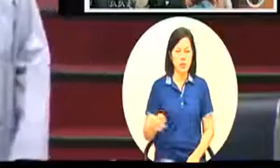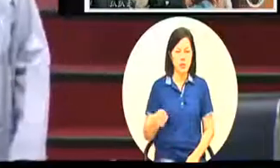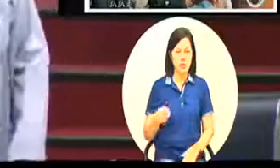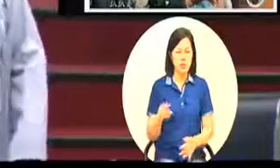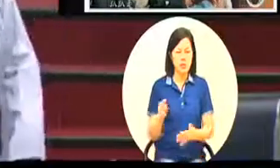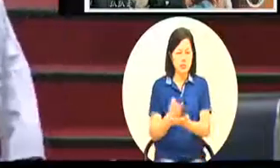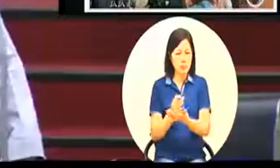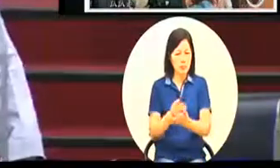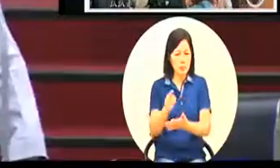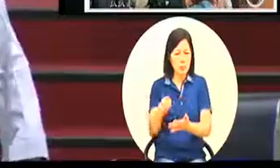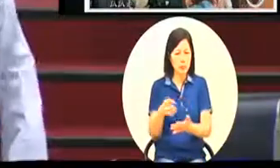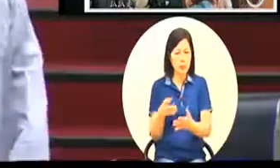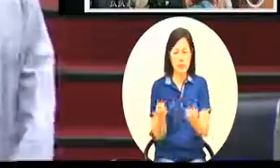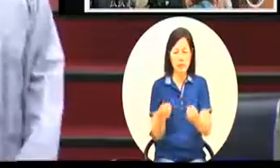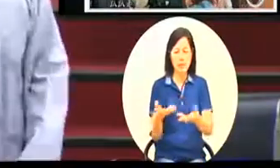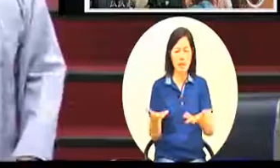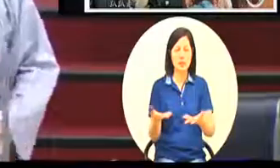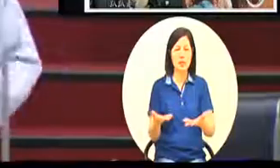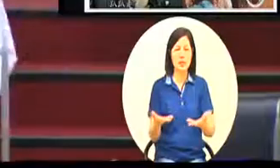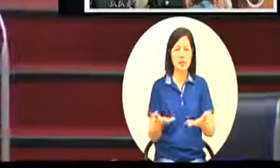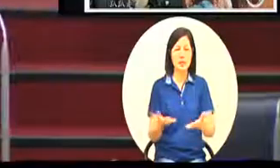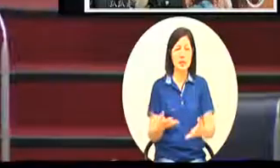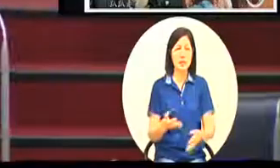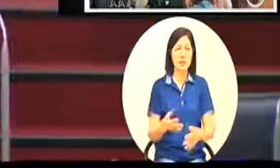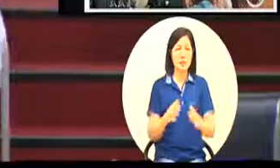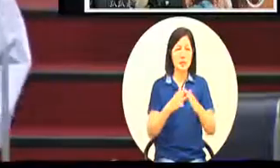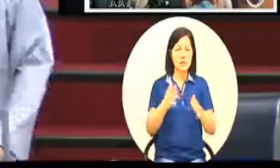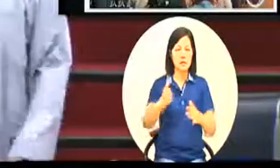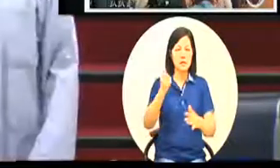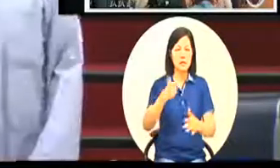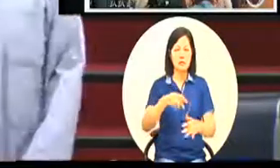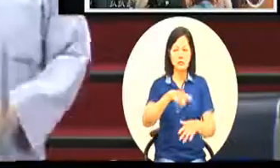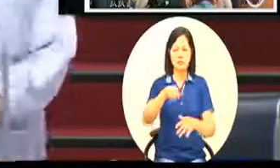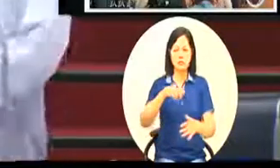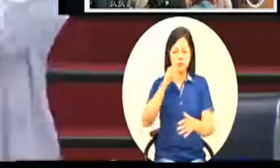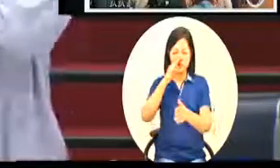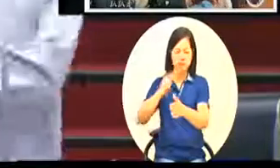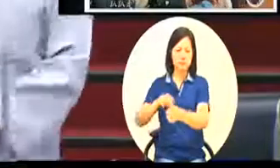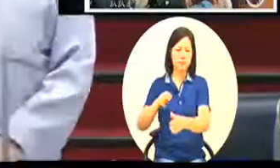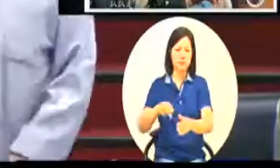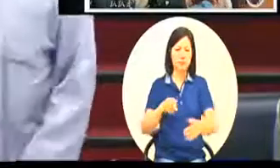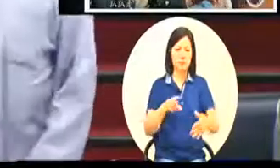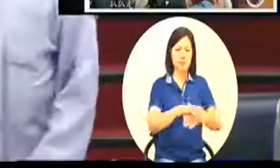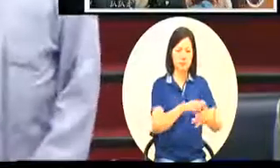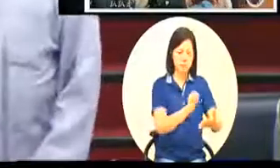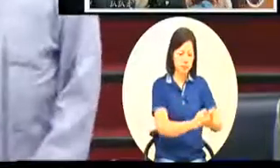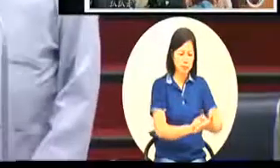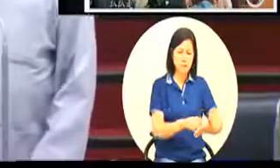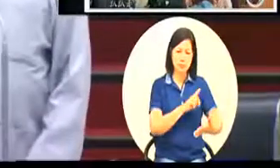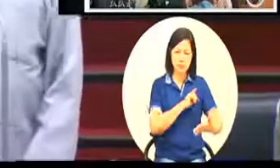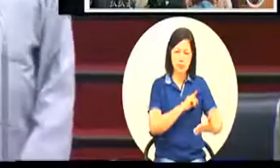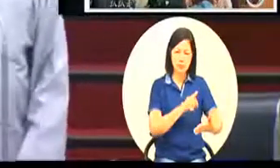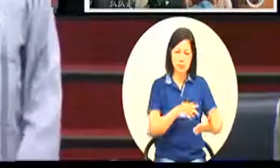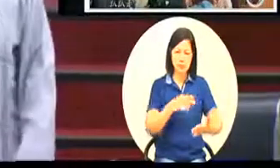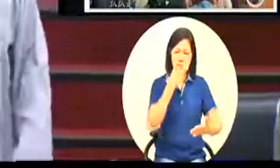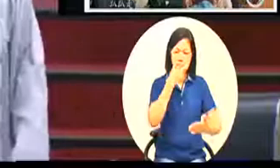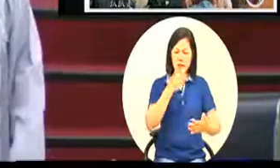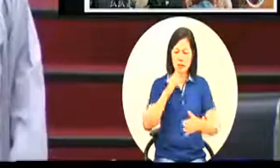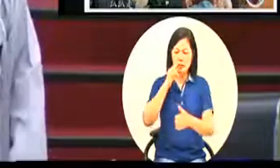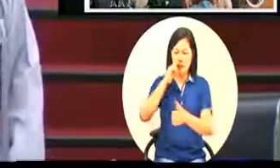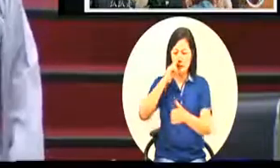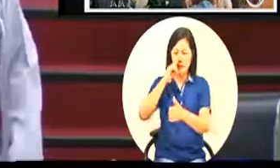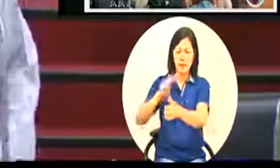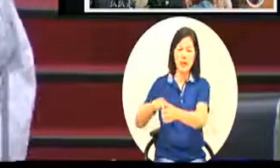代志，从你局长人要陷害你，这件公文你签的，啊，煞会使哪位？哪位咱的总统